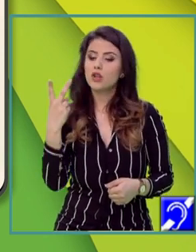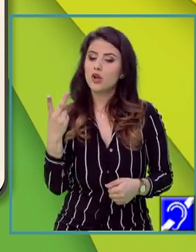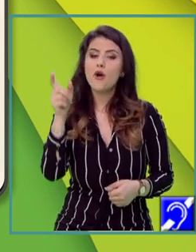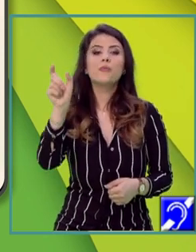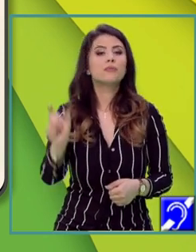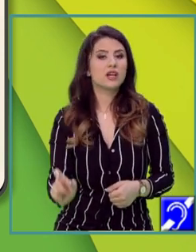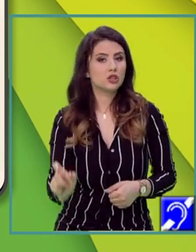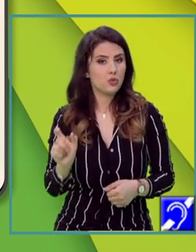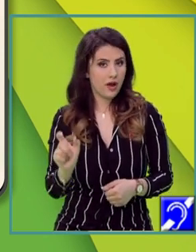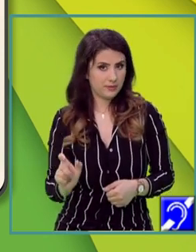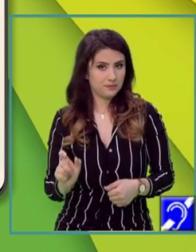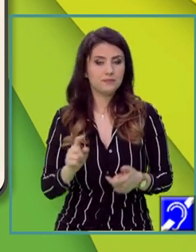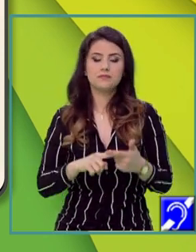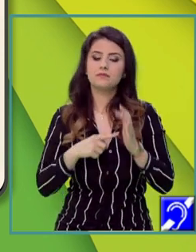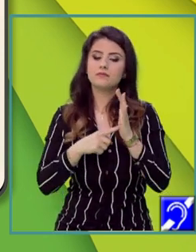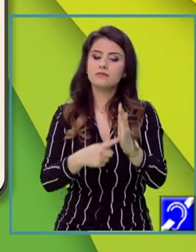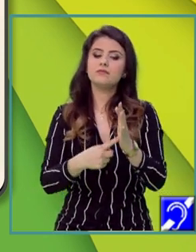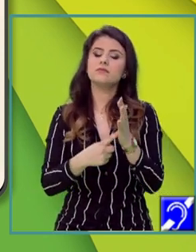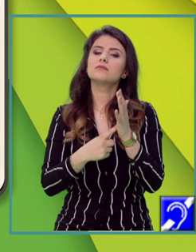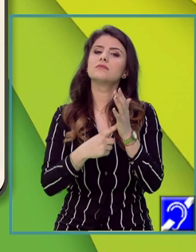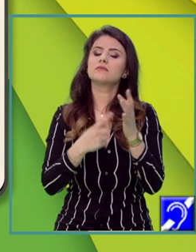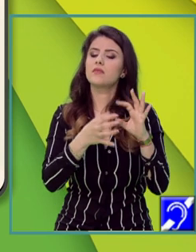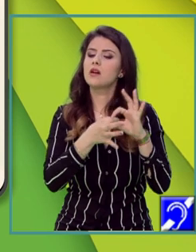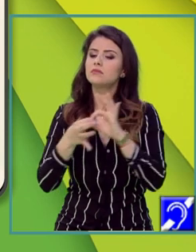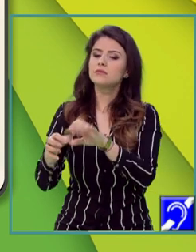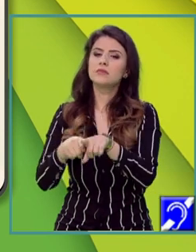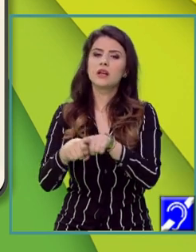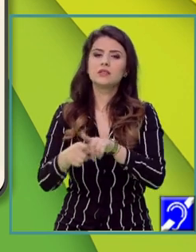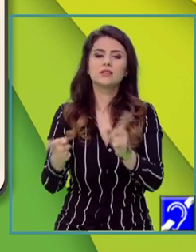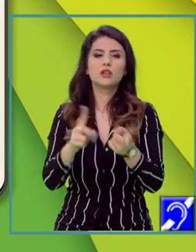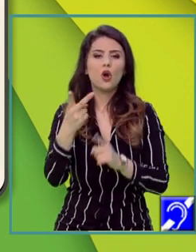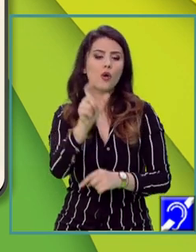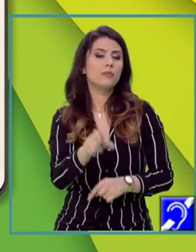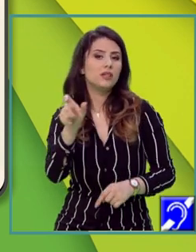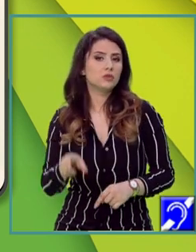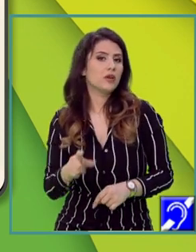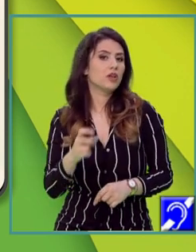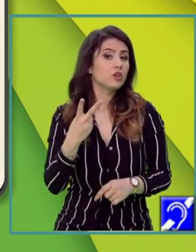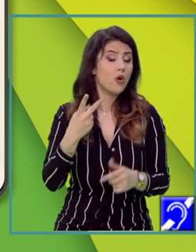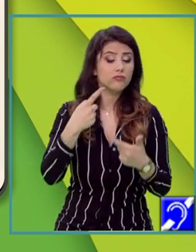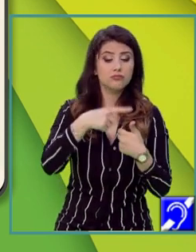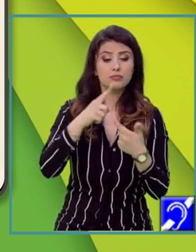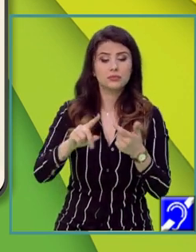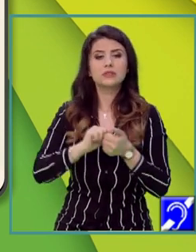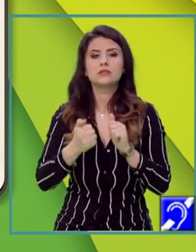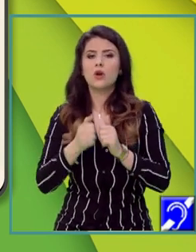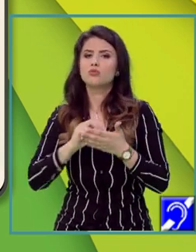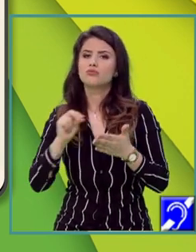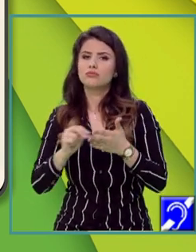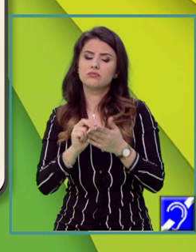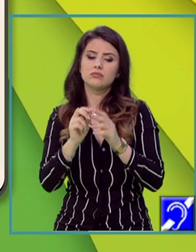personaje evidențierea evoluției relației între cele două personaje prin două episoade sau secvențe comentate